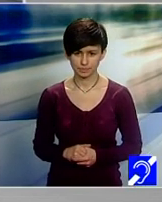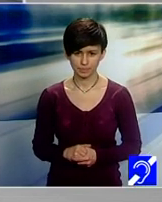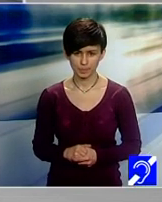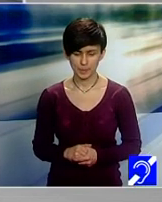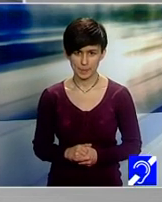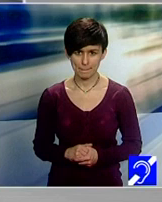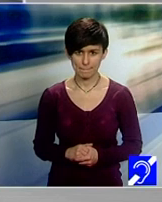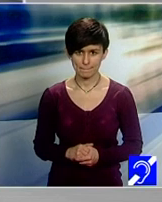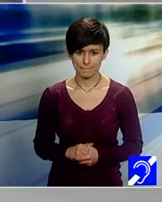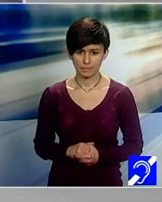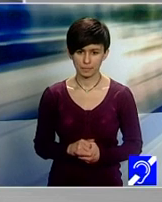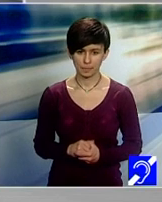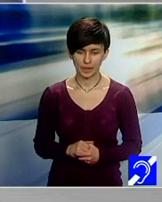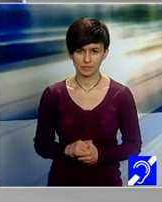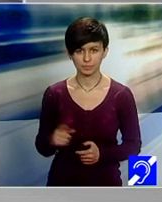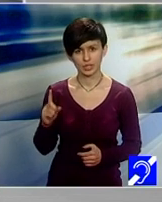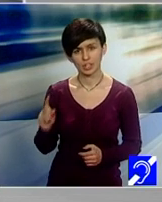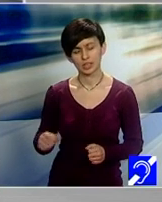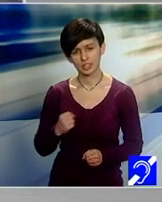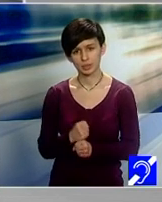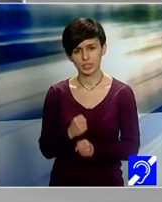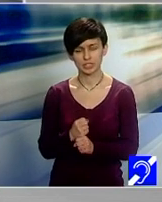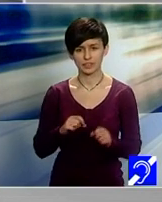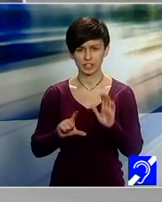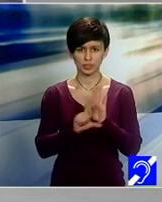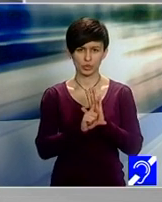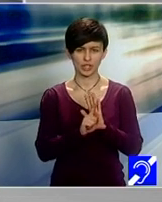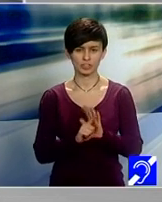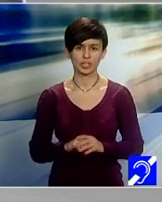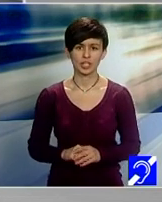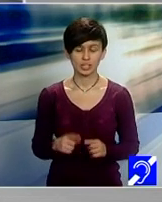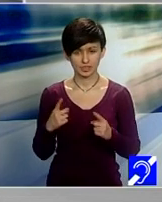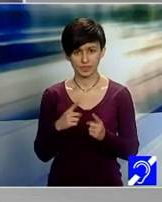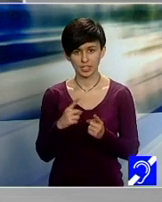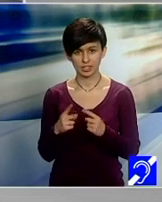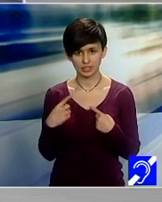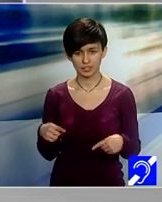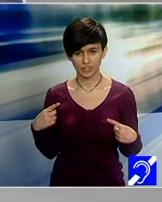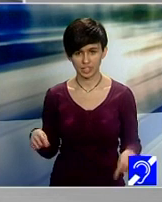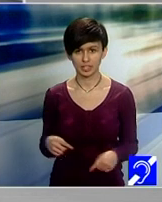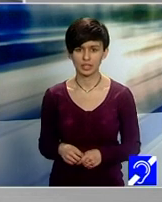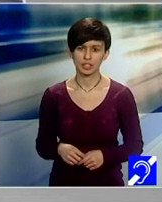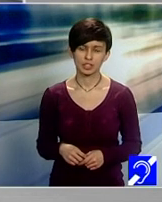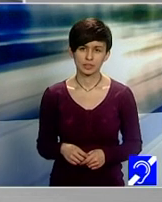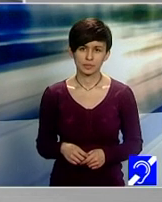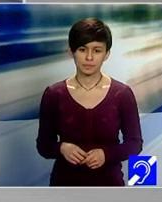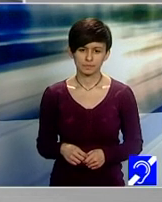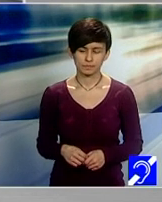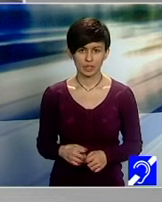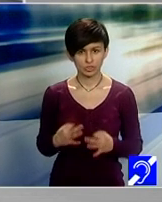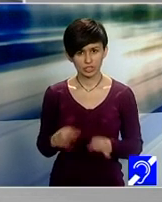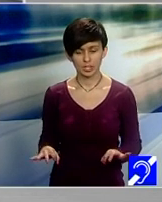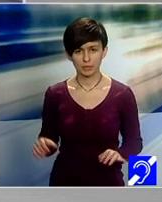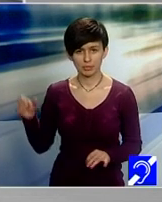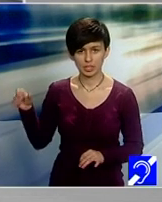să facem o lege care să fie o excepție de la acest principiu și să-i permit omului să încheie contractul ăsta de credit,